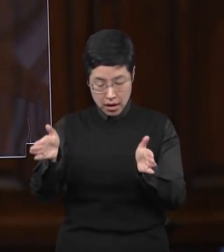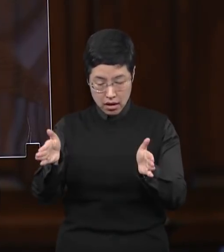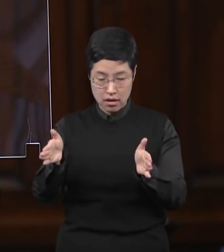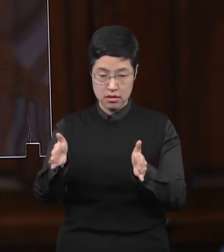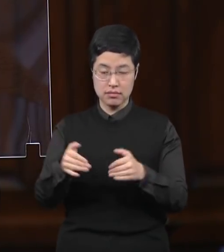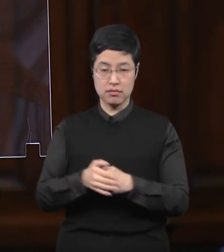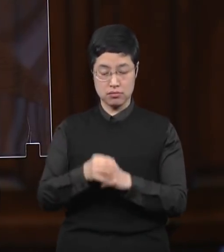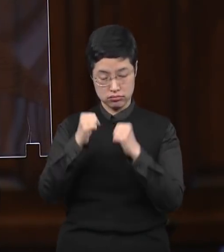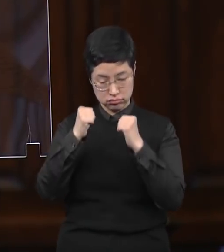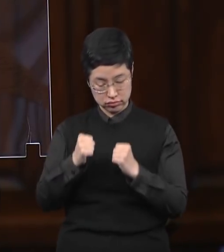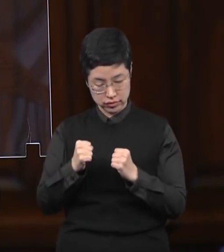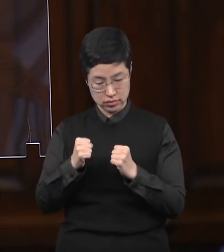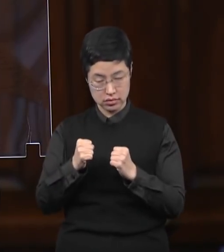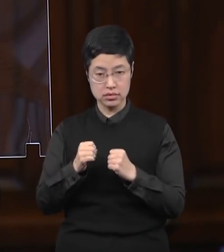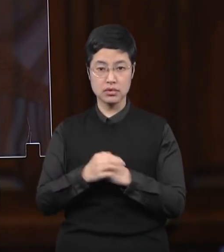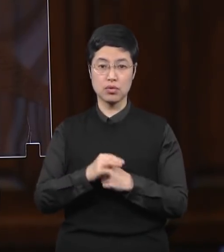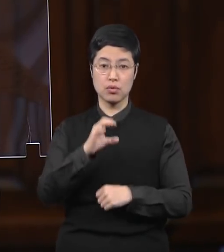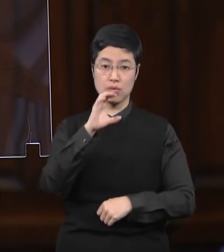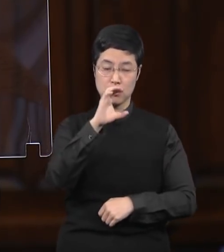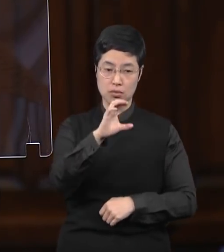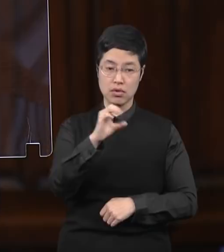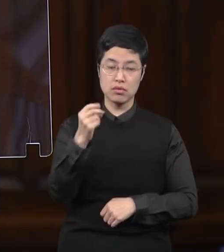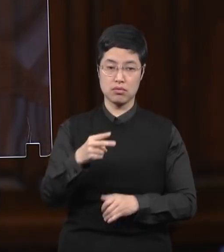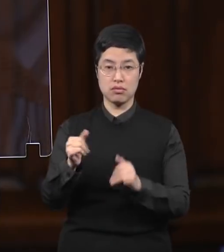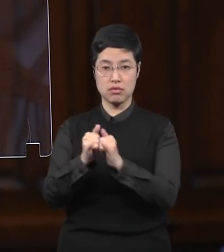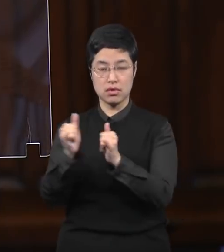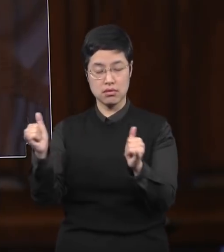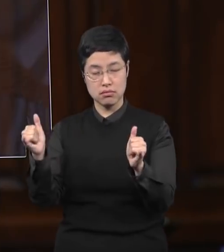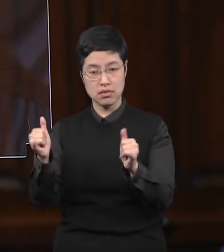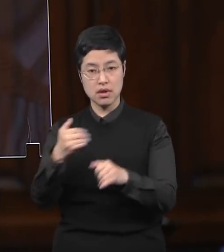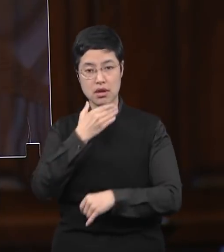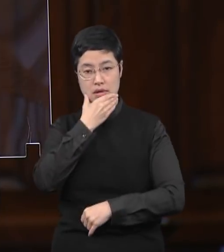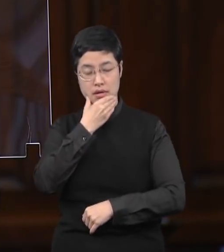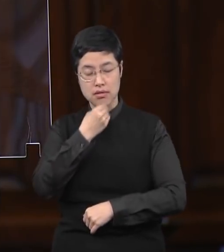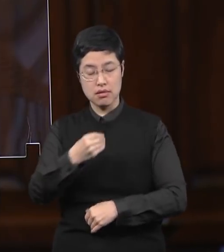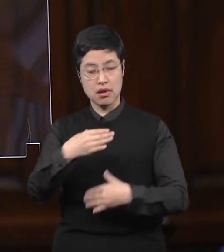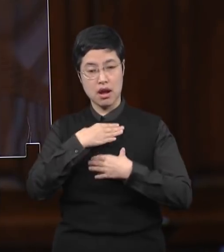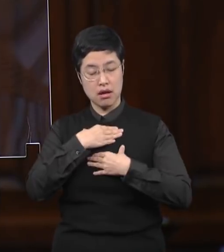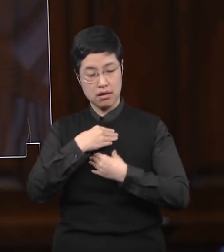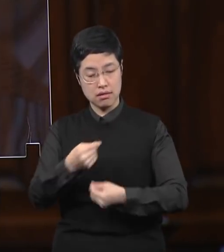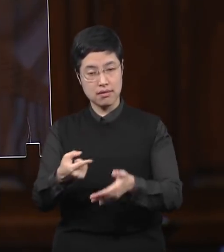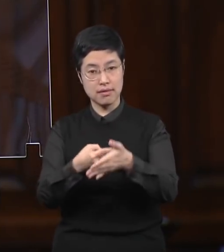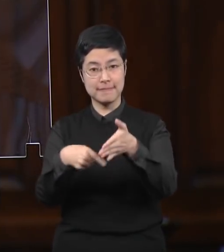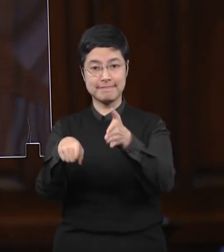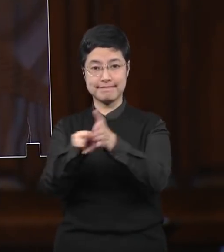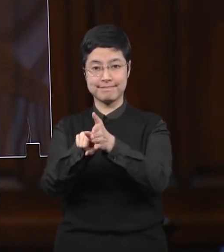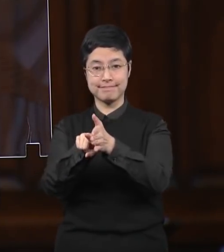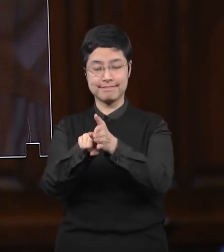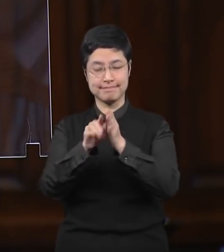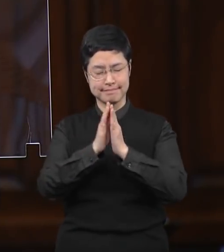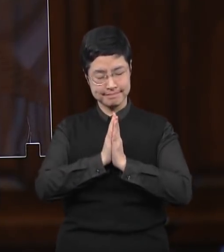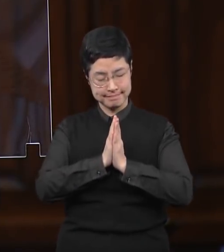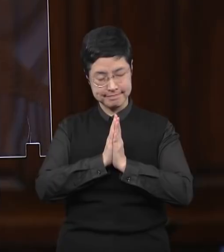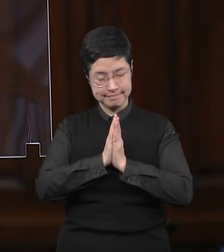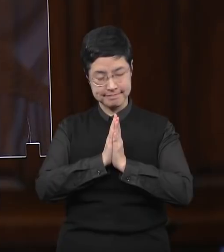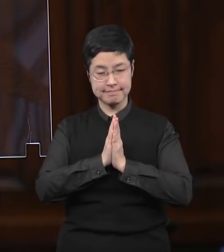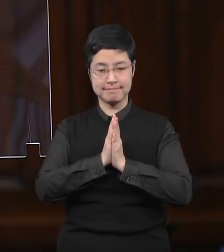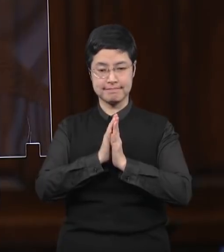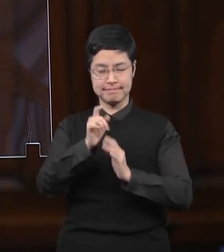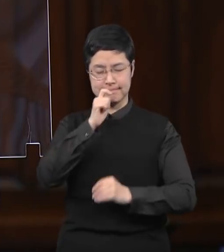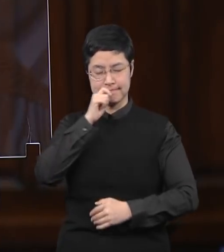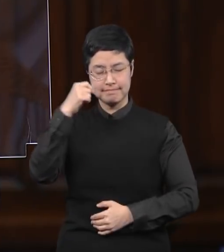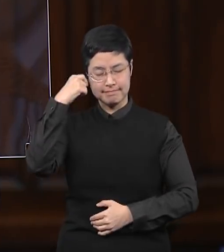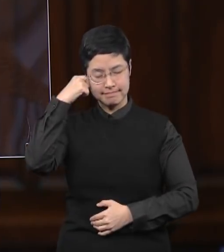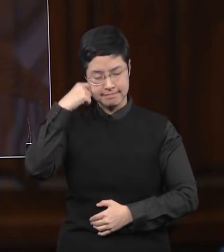오직 교회와 사람들의 행복과 안녕을 위해서 기도와